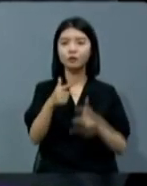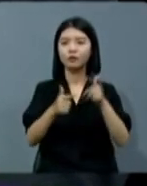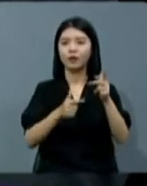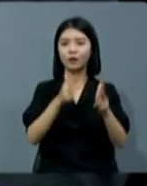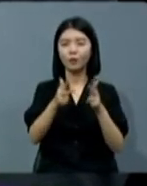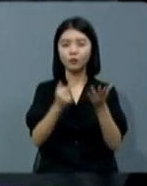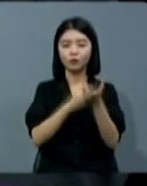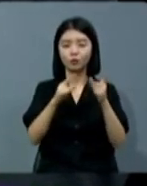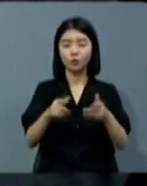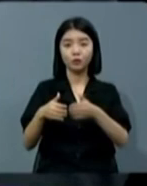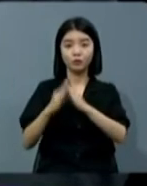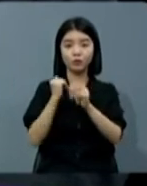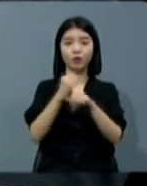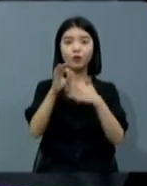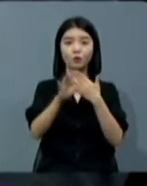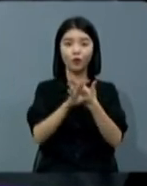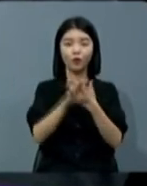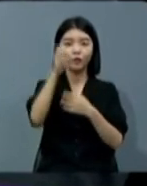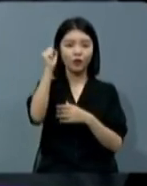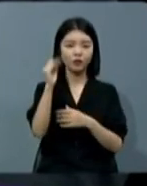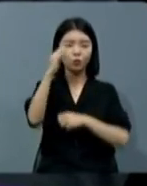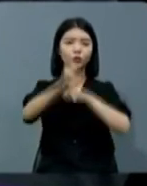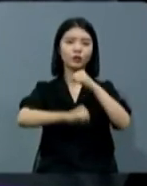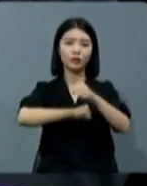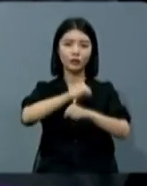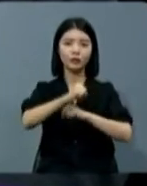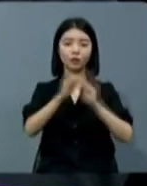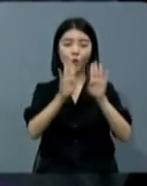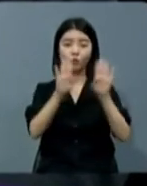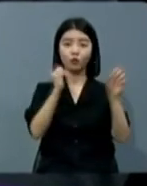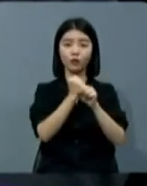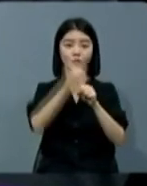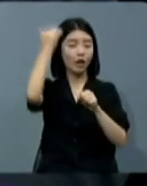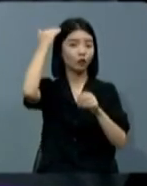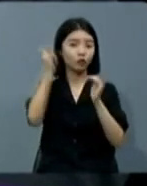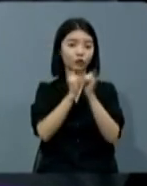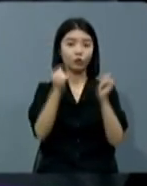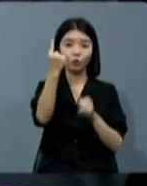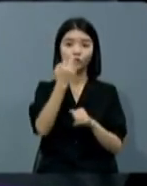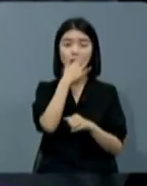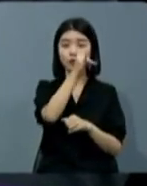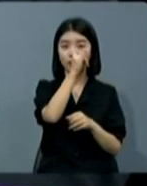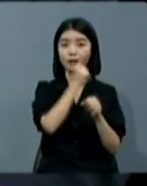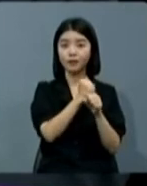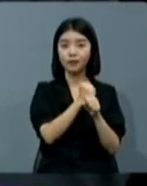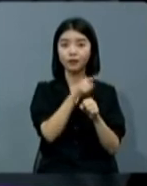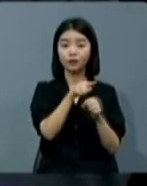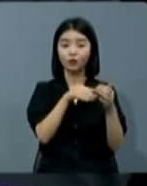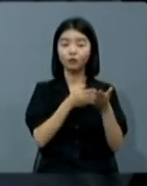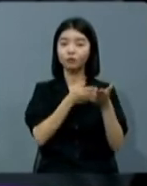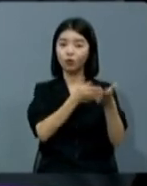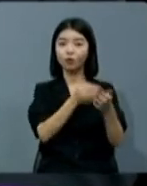제주에 유치를 하려면 카지노 프리로 오픈 카지노를 해서 내국인들도 출입하게 하자 예. 그런